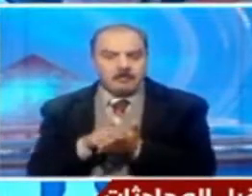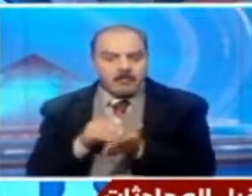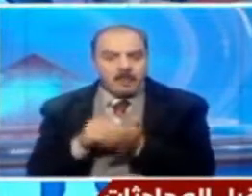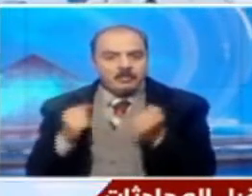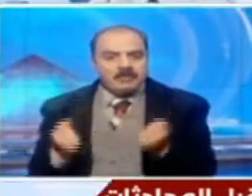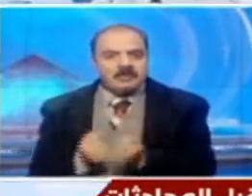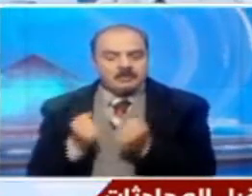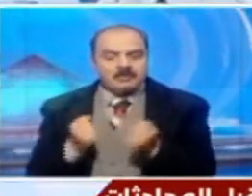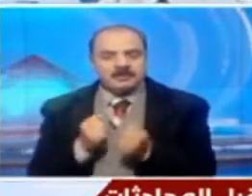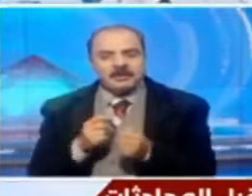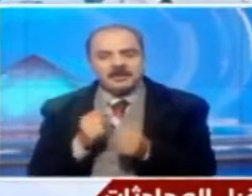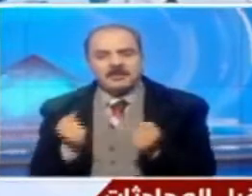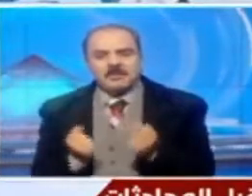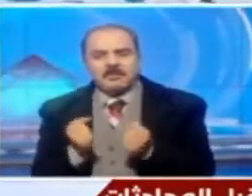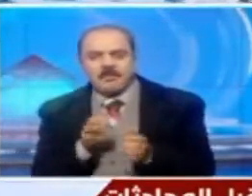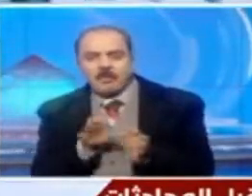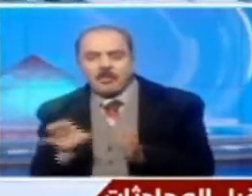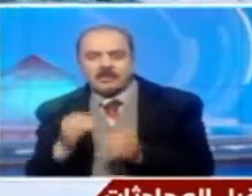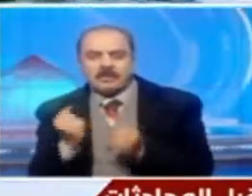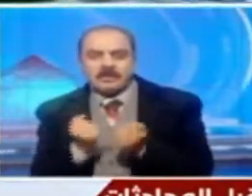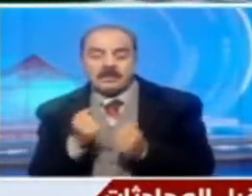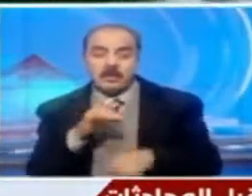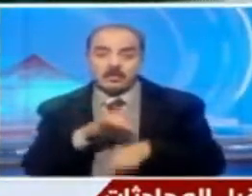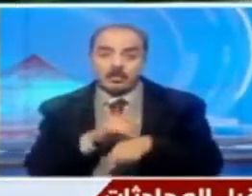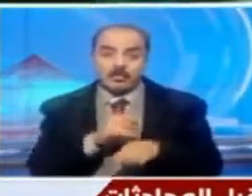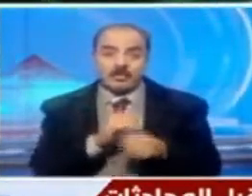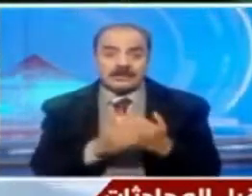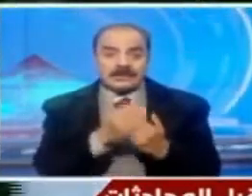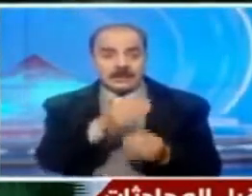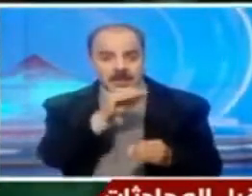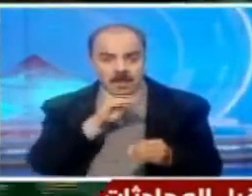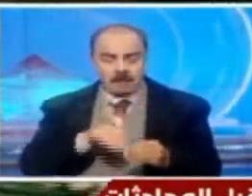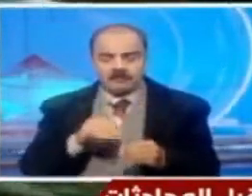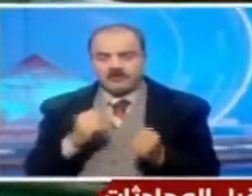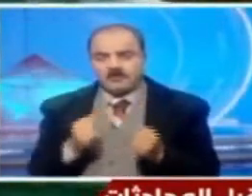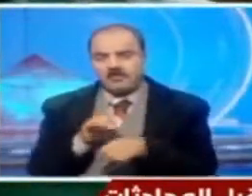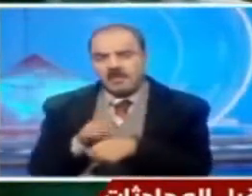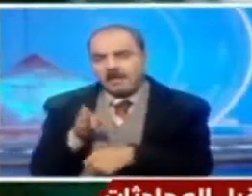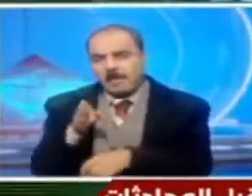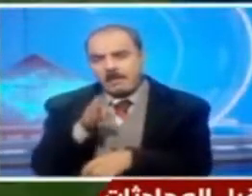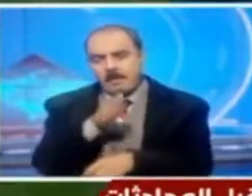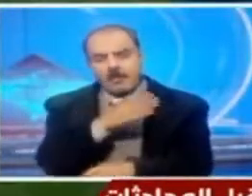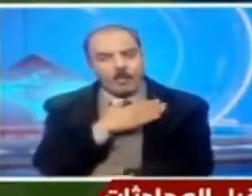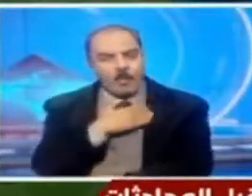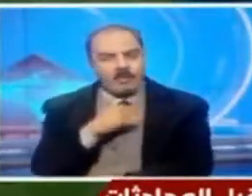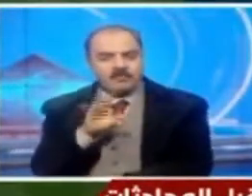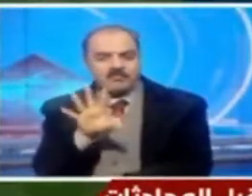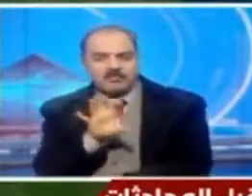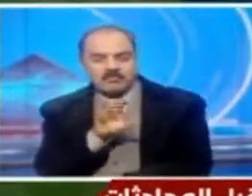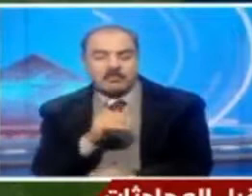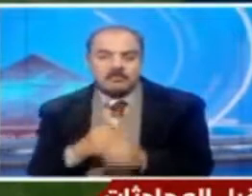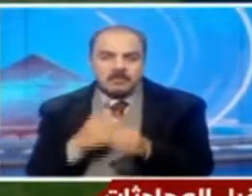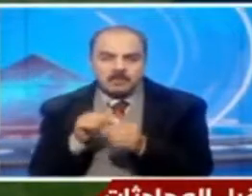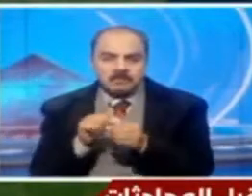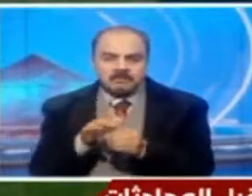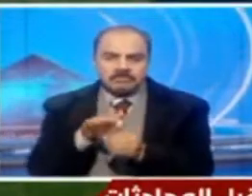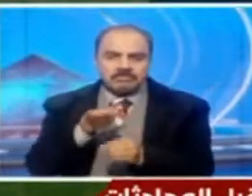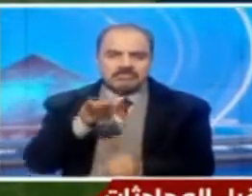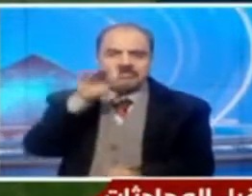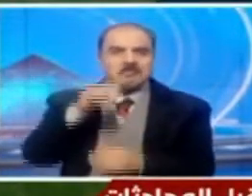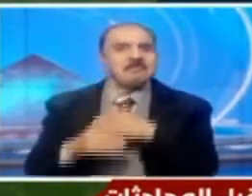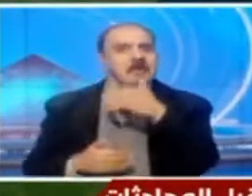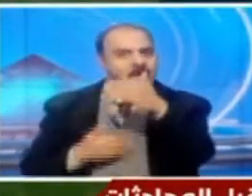برنامج الدبلومة المهنية لطب الأسرة بالهيئة العامة للمستشفيات والمعاهد التعليمية ليكون نواة حقيقية لبرنامج